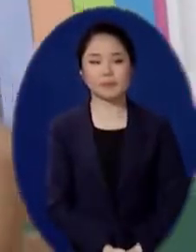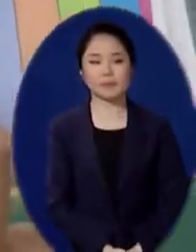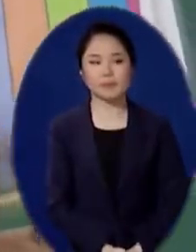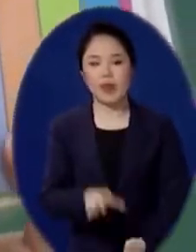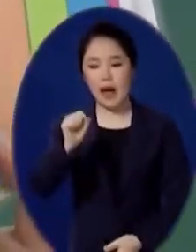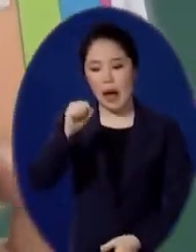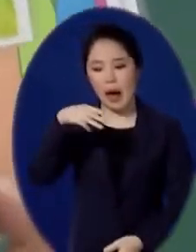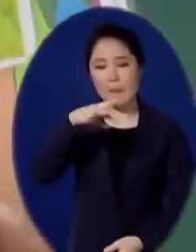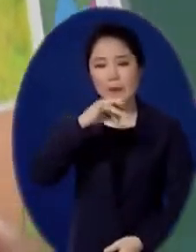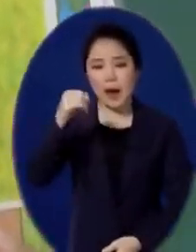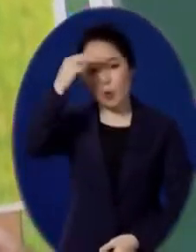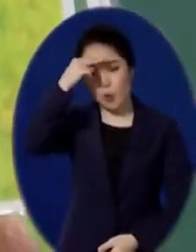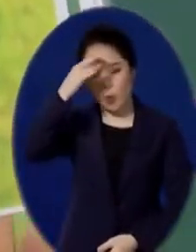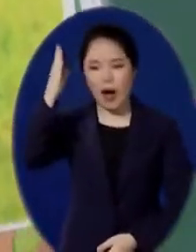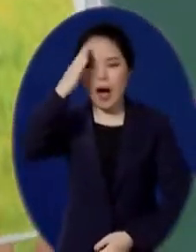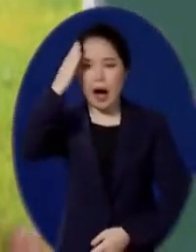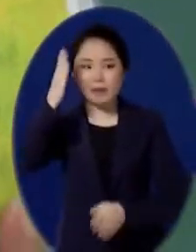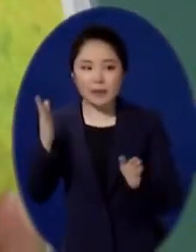Амраа хүү, аавтайгаа